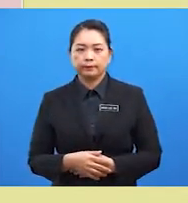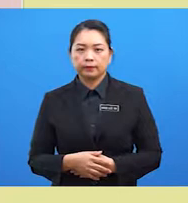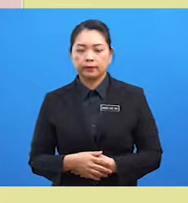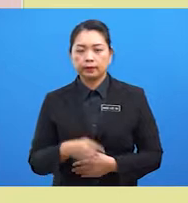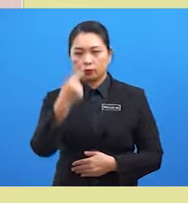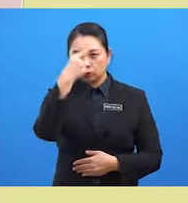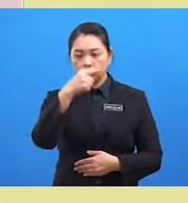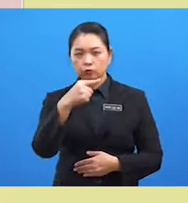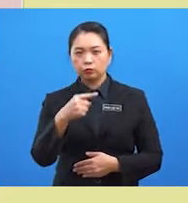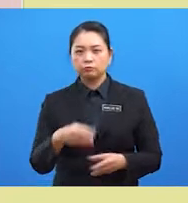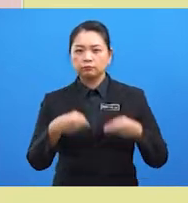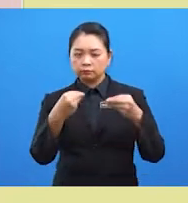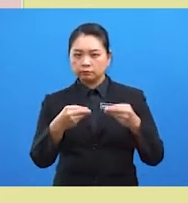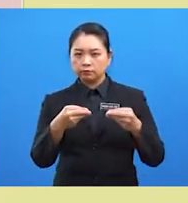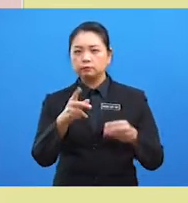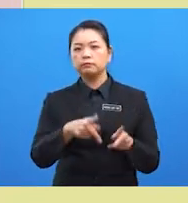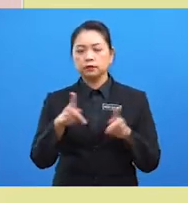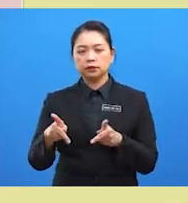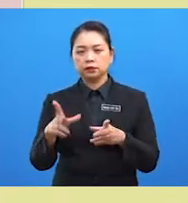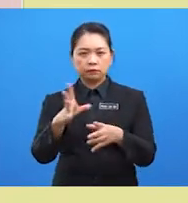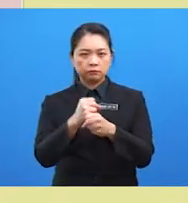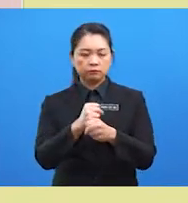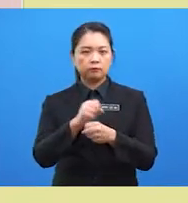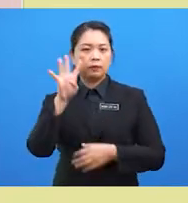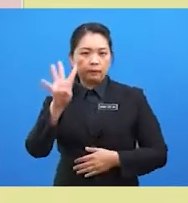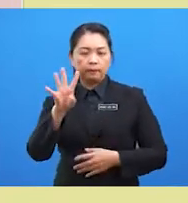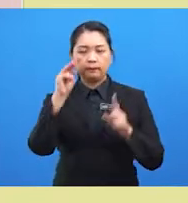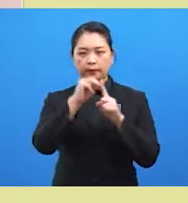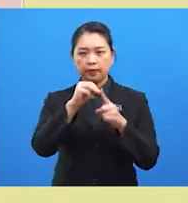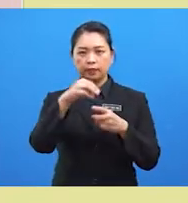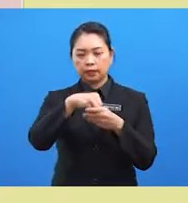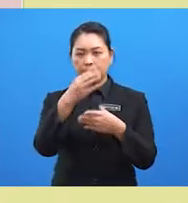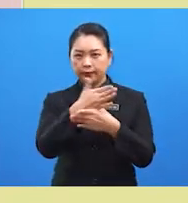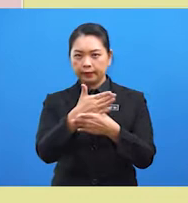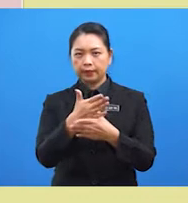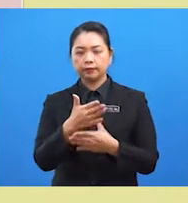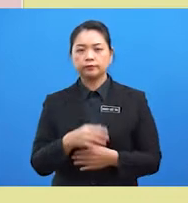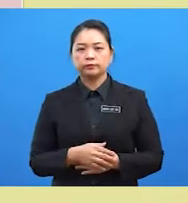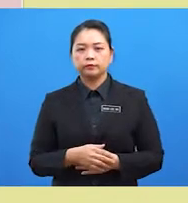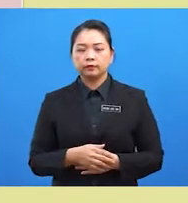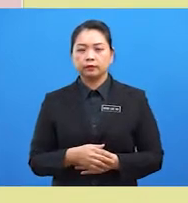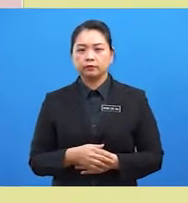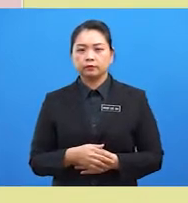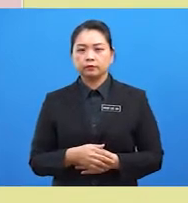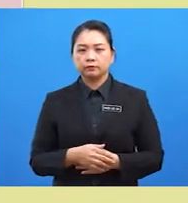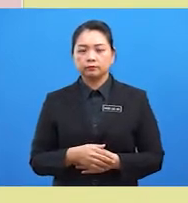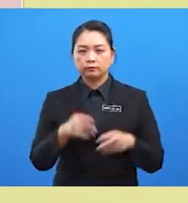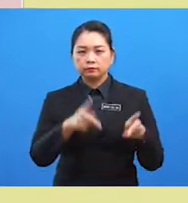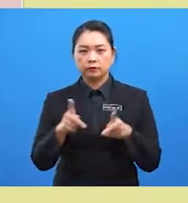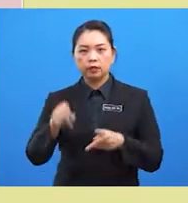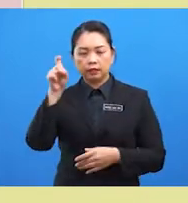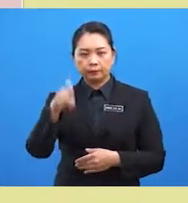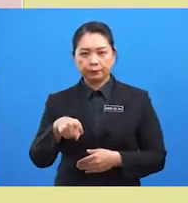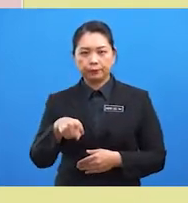Untuk melayakkan pelajar memperoleh 4 markah dalam bahagian ini, para pelajar